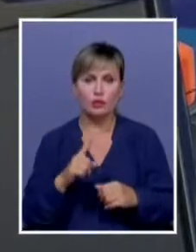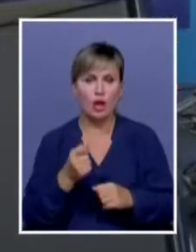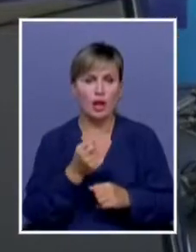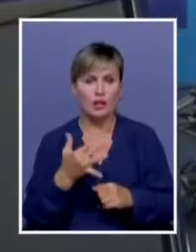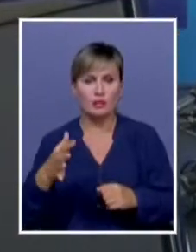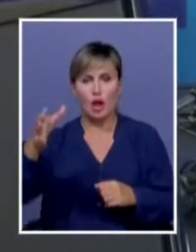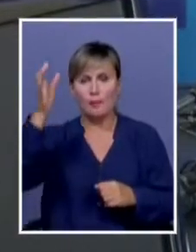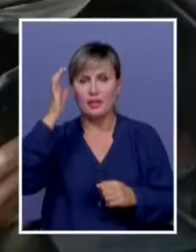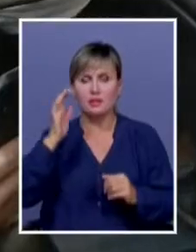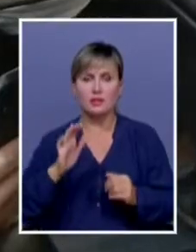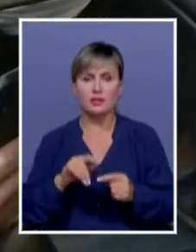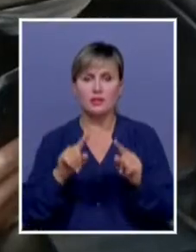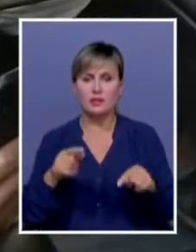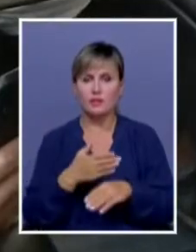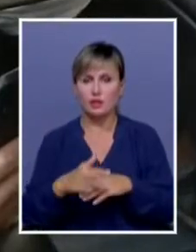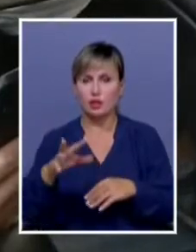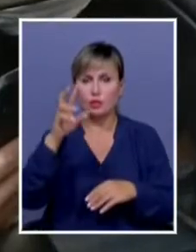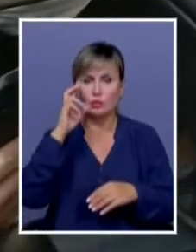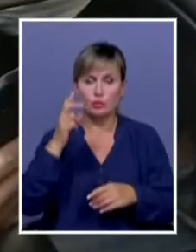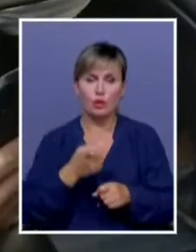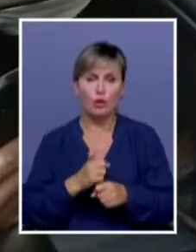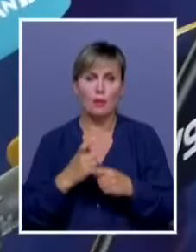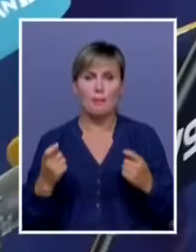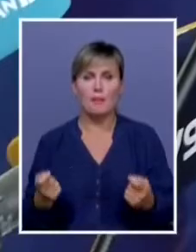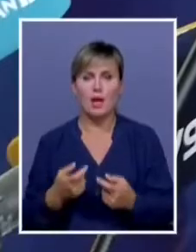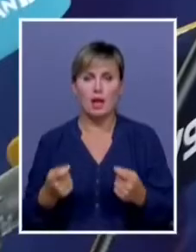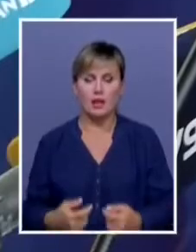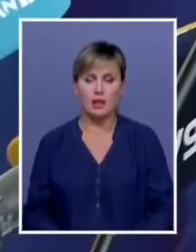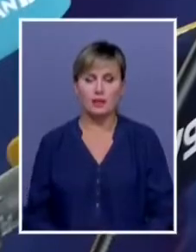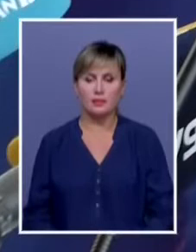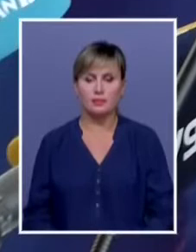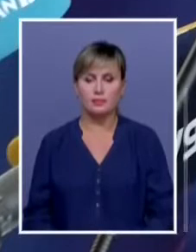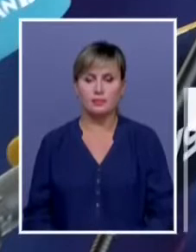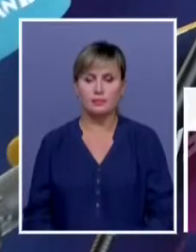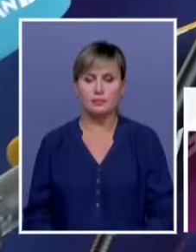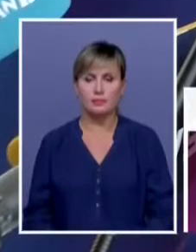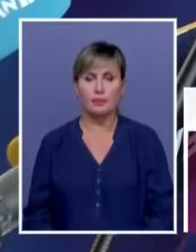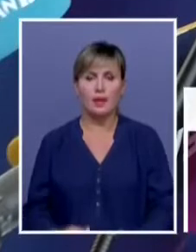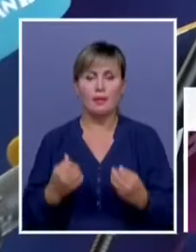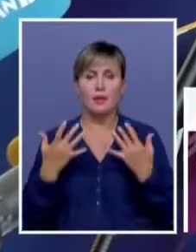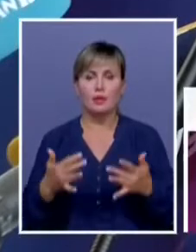количество образовательных грантов, выделенных государством, очень мало. Потребность только в тренерах